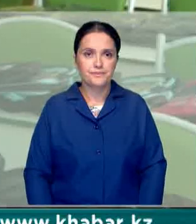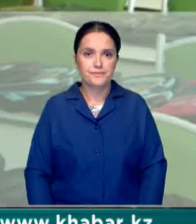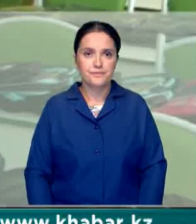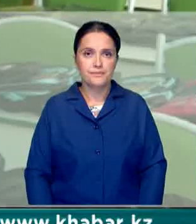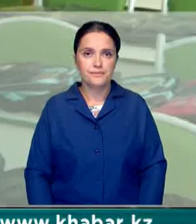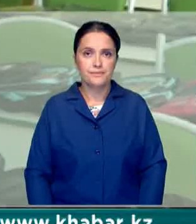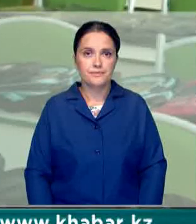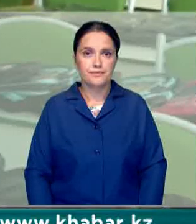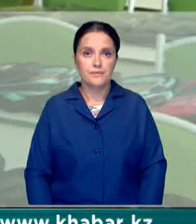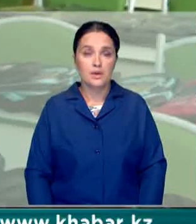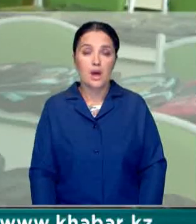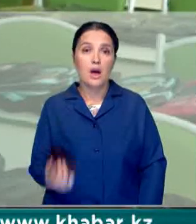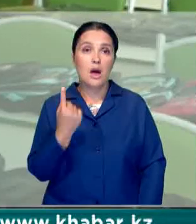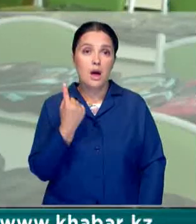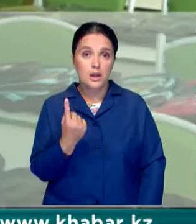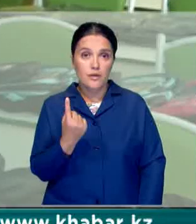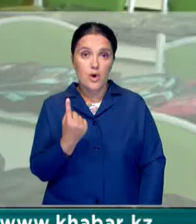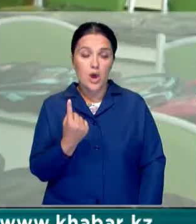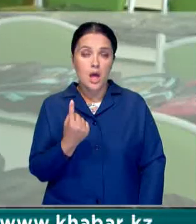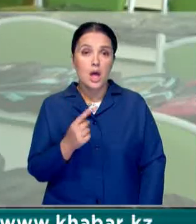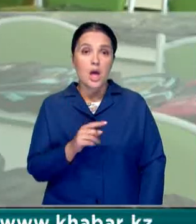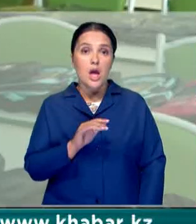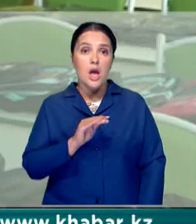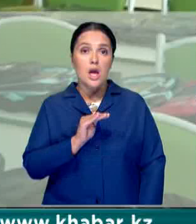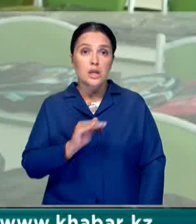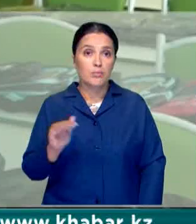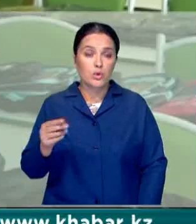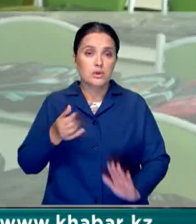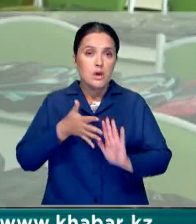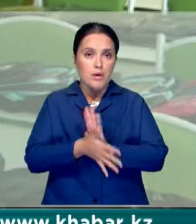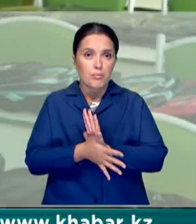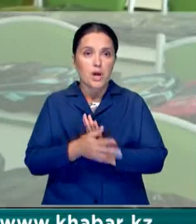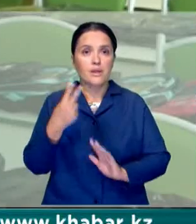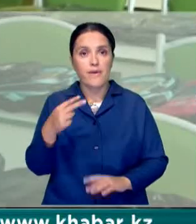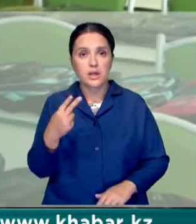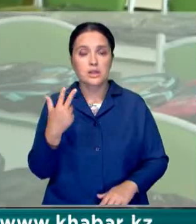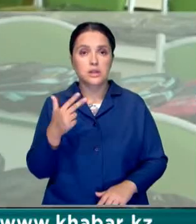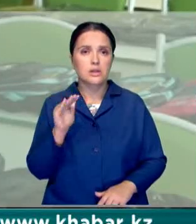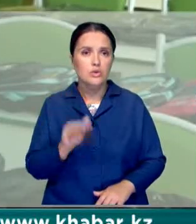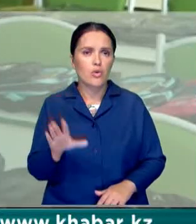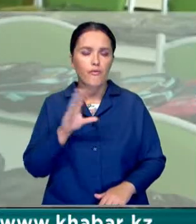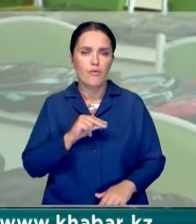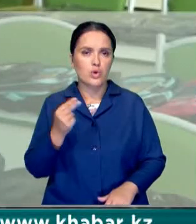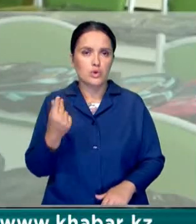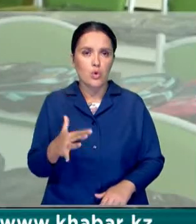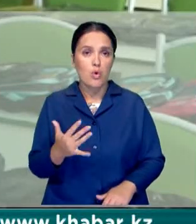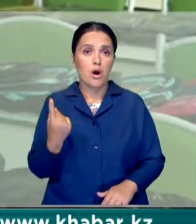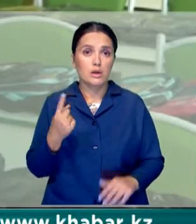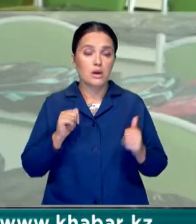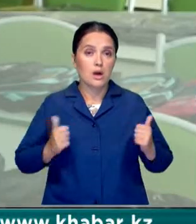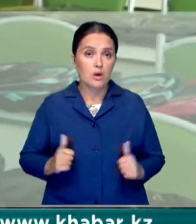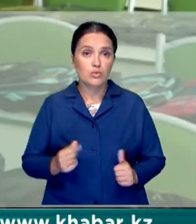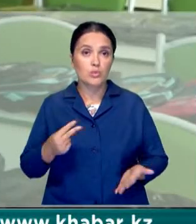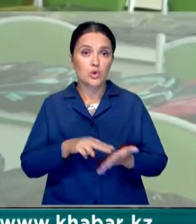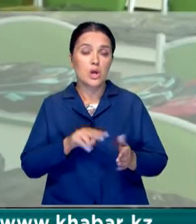около 20-30 тысяч будет уходить, потому что сейчас цены бешеные. Все дорого. Один костюм только 10